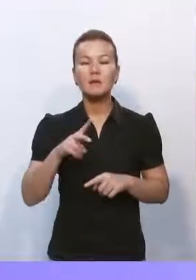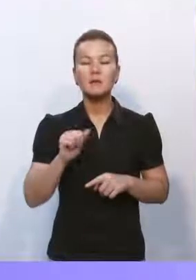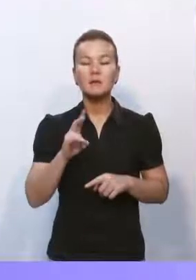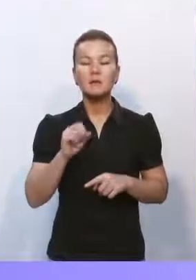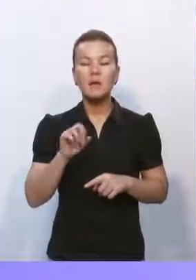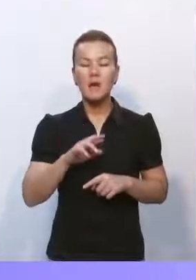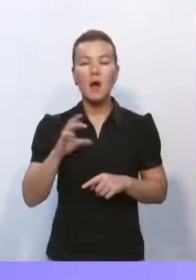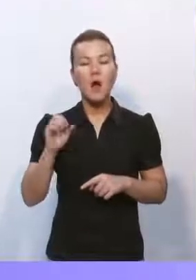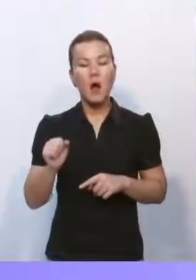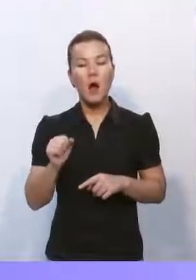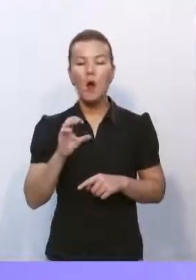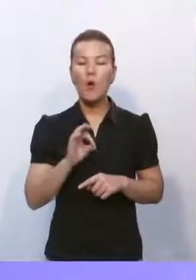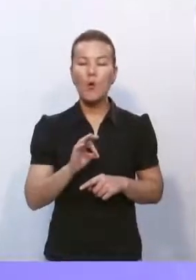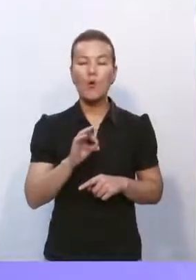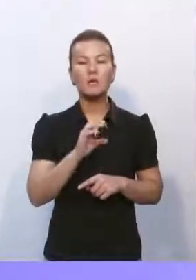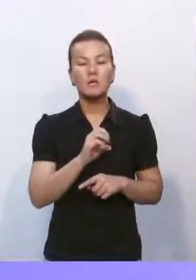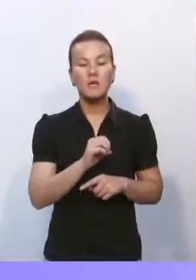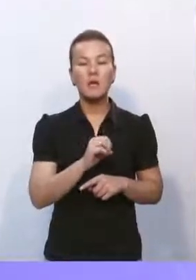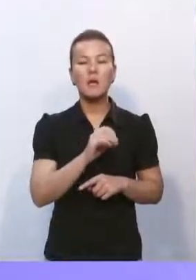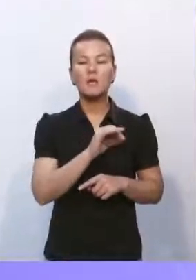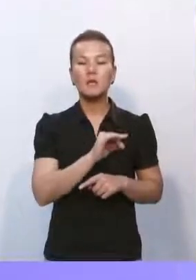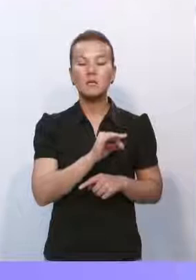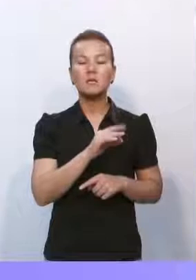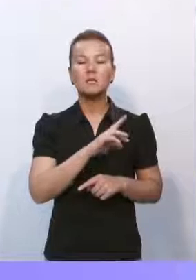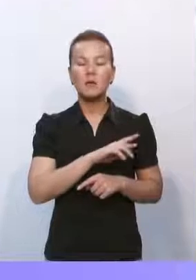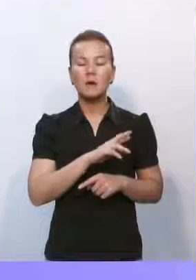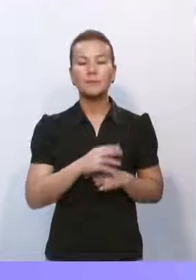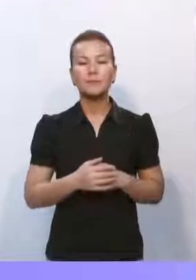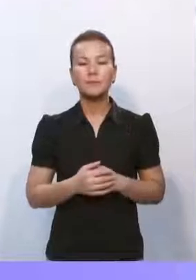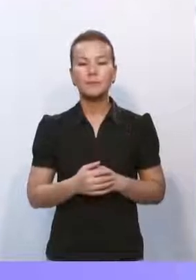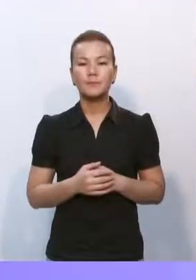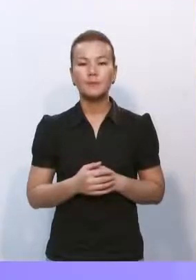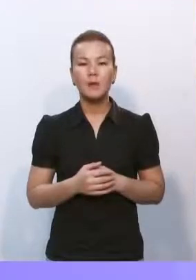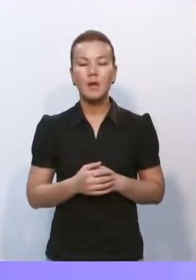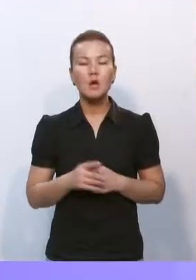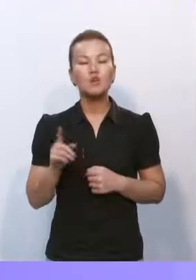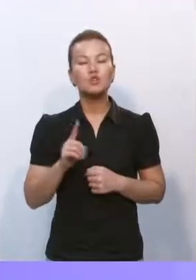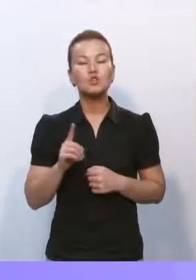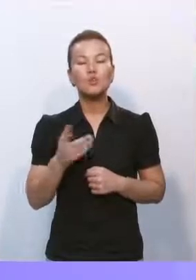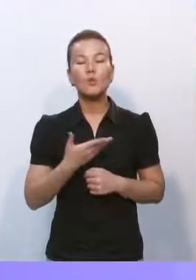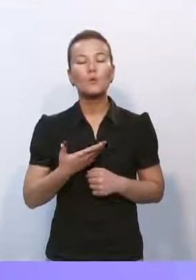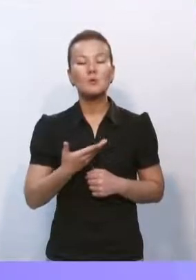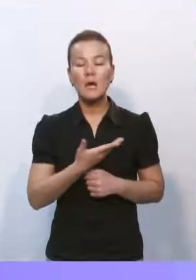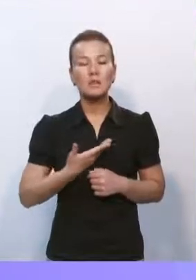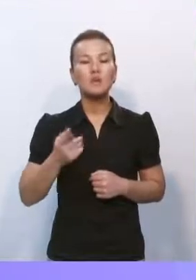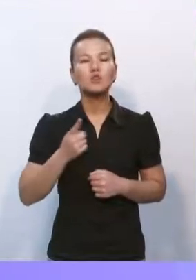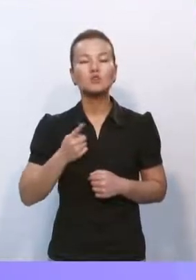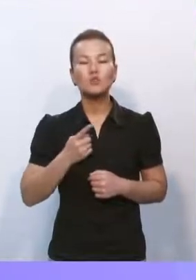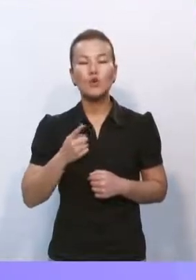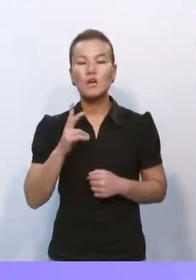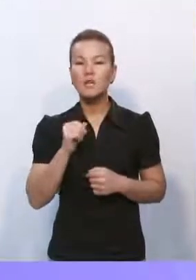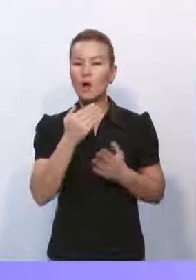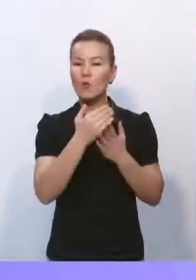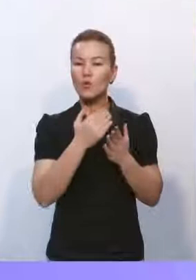А, О, Е и Я. Что же нас ждет сегодня на